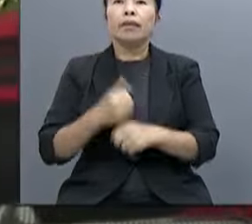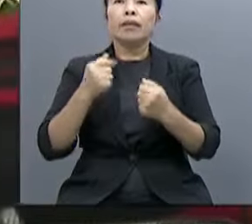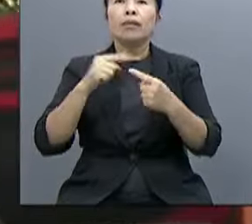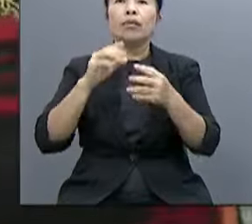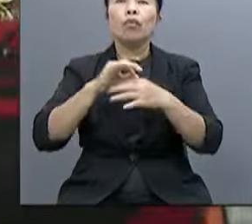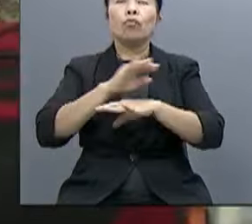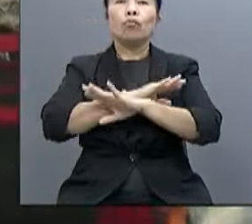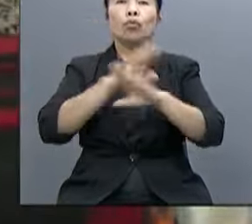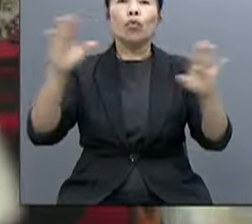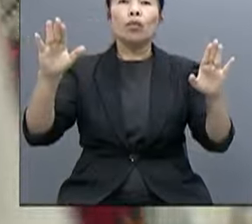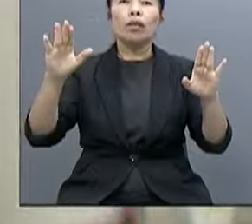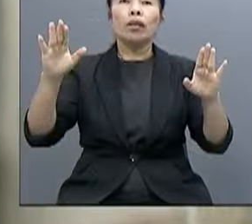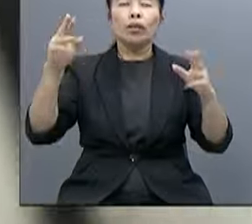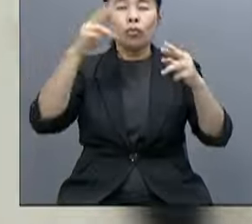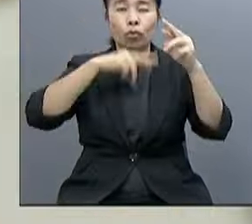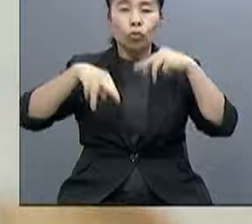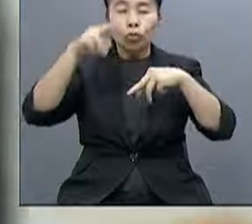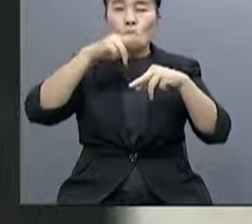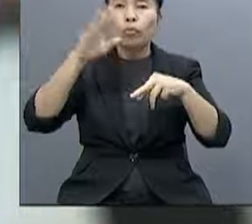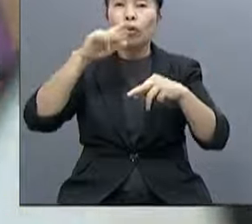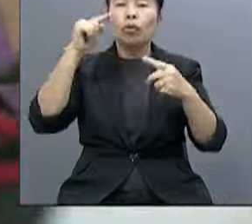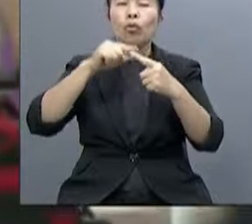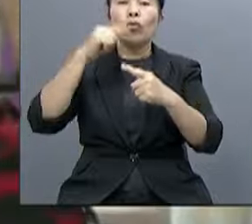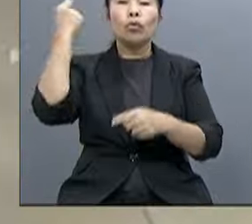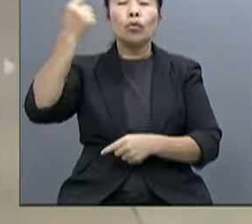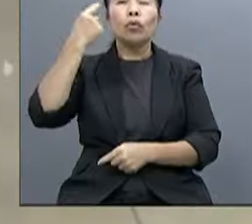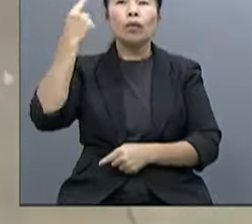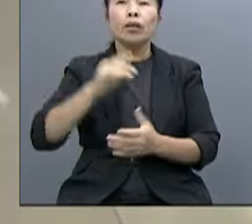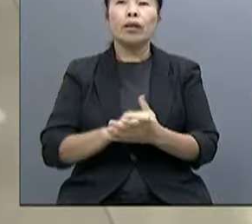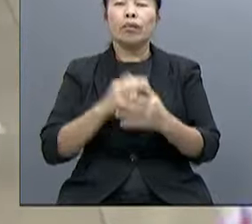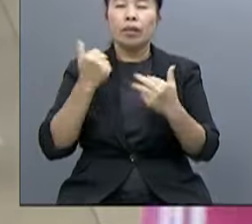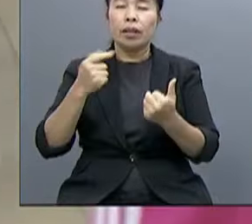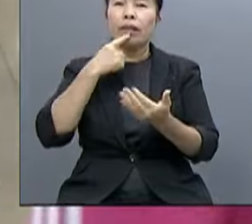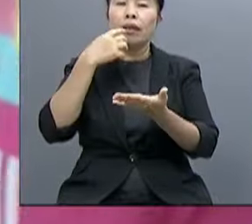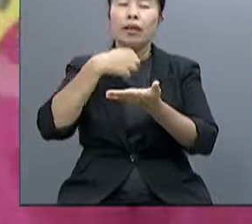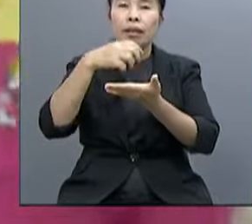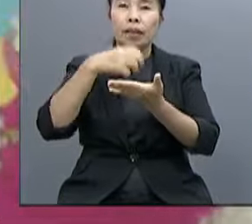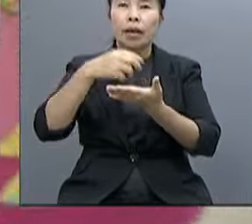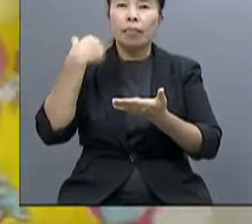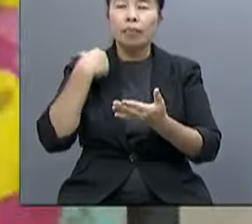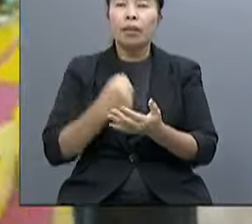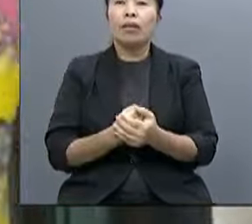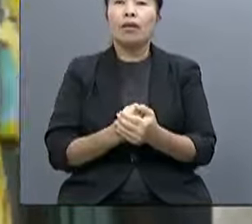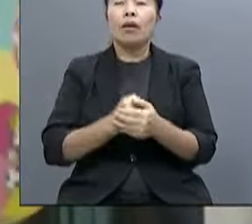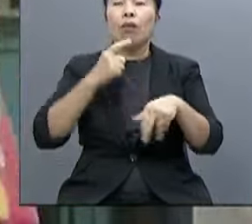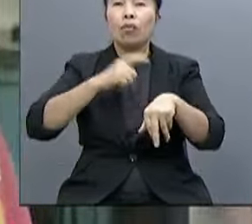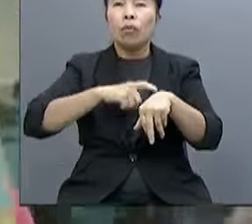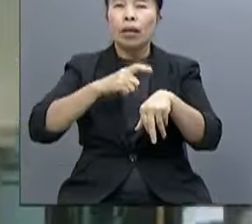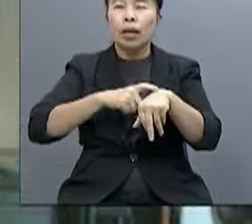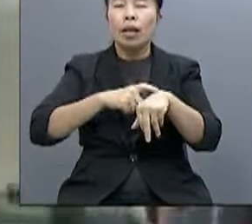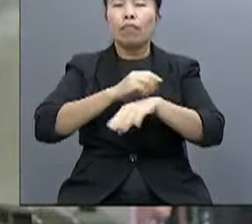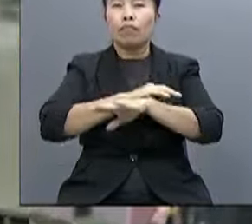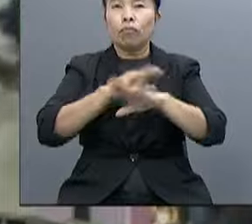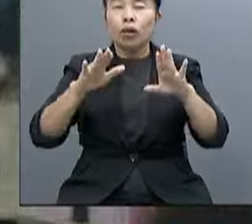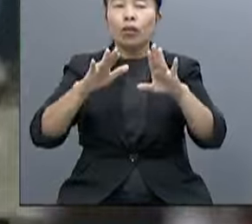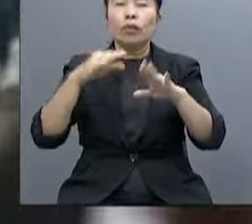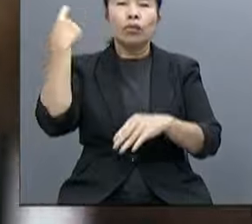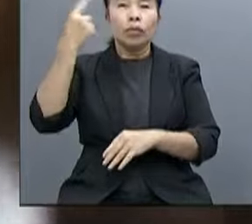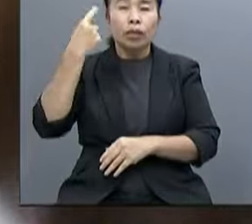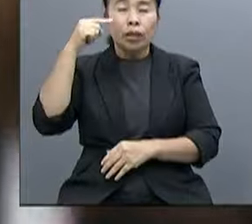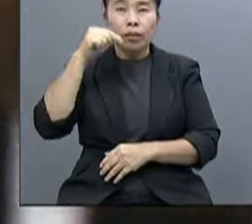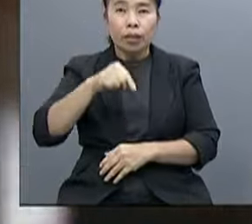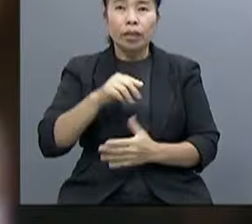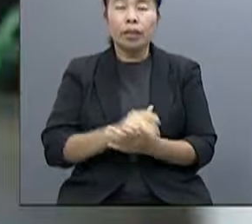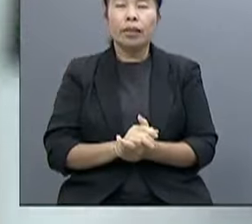กเว้นการตรวจลงตราเพื่อการท่องเที่ยวมีความคืบหน้านะคะเกี่ยวกับการขยายระยะเวลาการยกเว้นการตรวจลงตราเพื่อการท่องเ